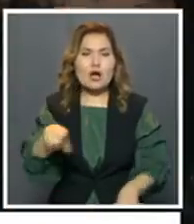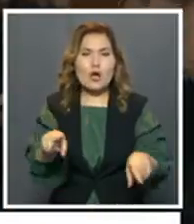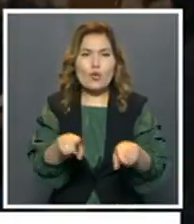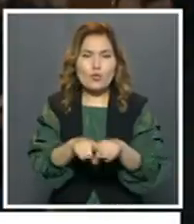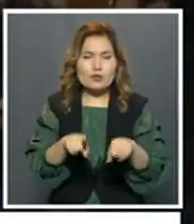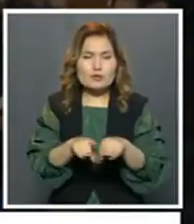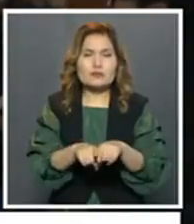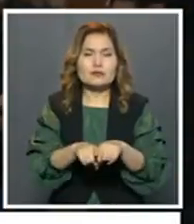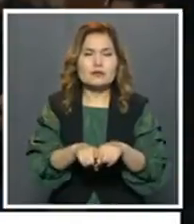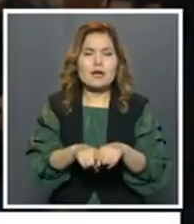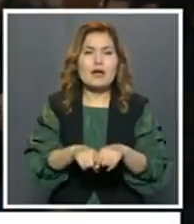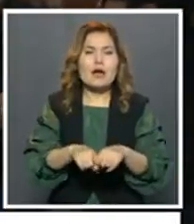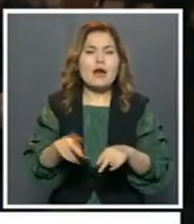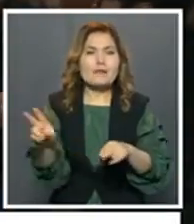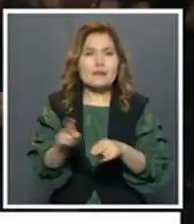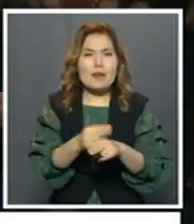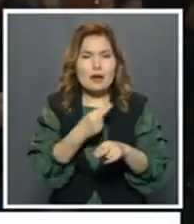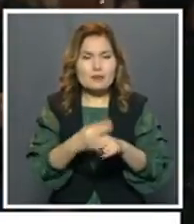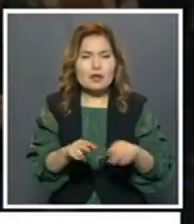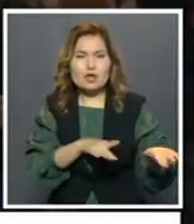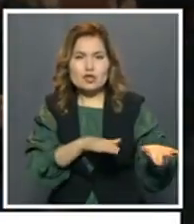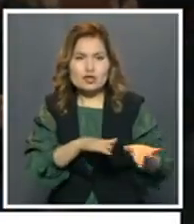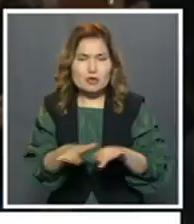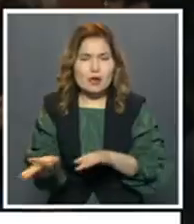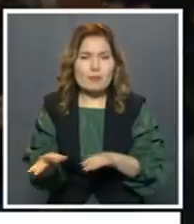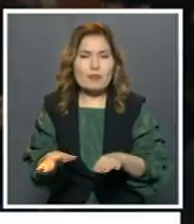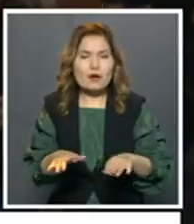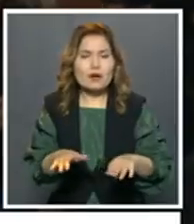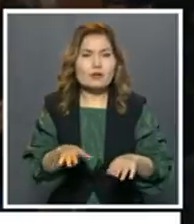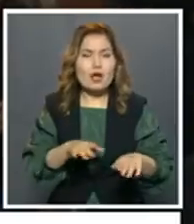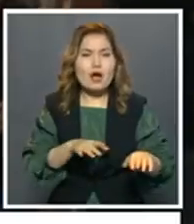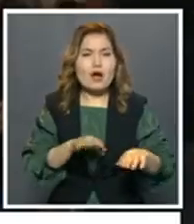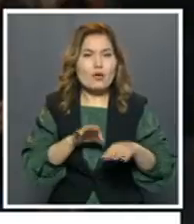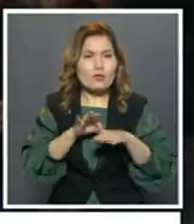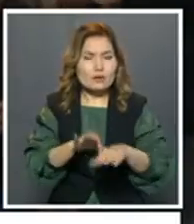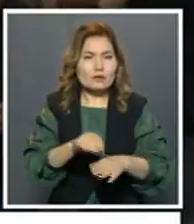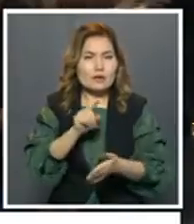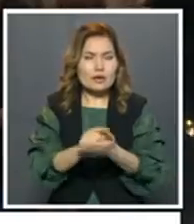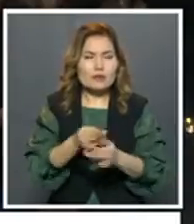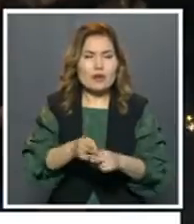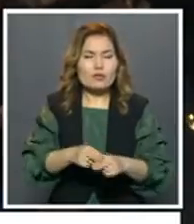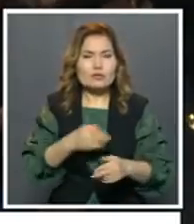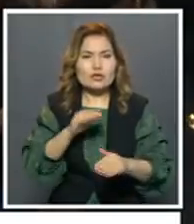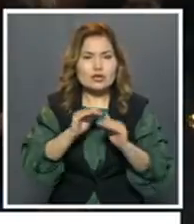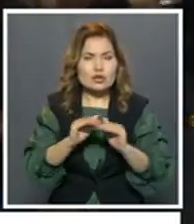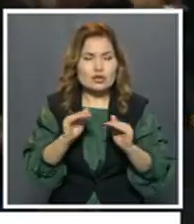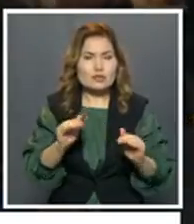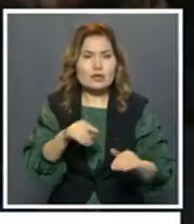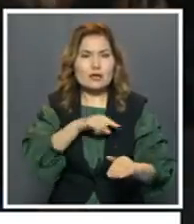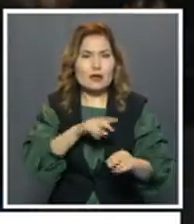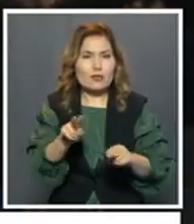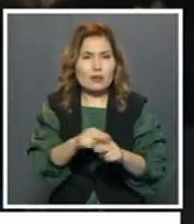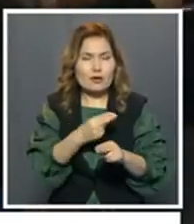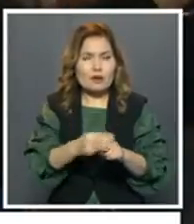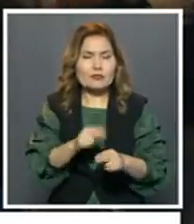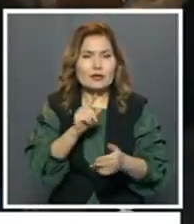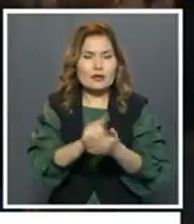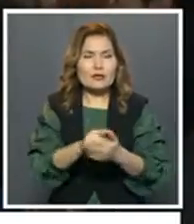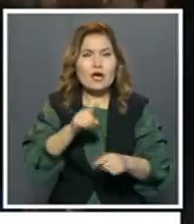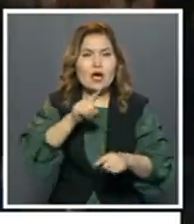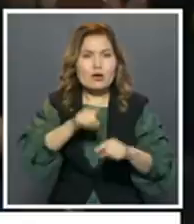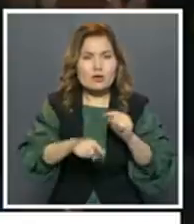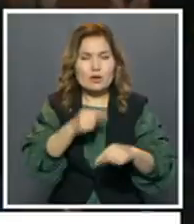іс-шаралы өткізсек, олар қазақстан патриотизмді оятамыз. Ертең олар патриот болса, біздің осы мынау ұлттық идеямыз